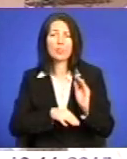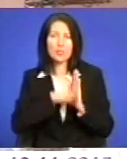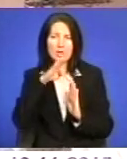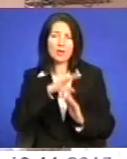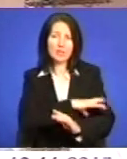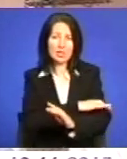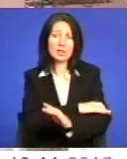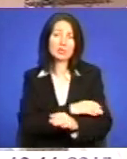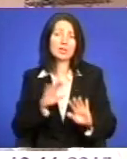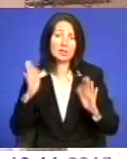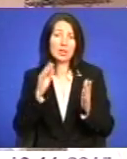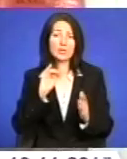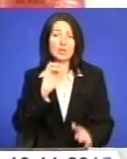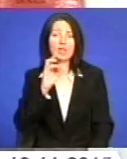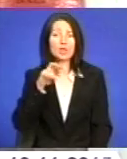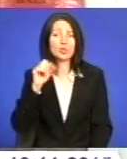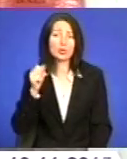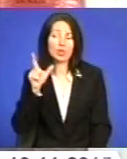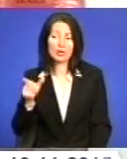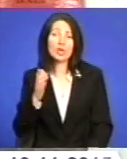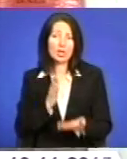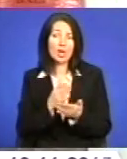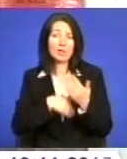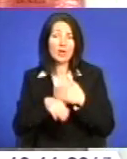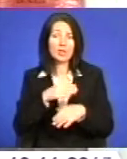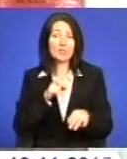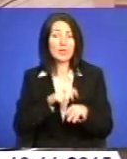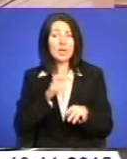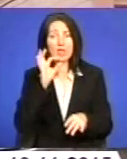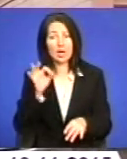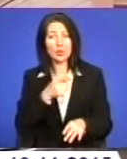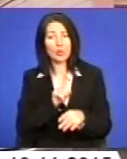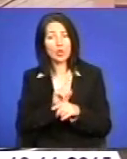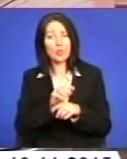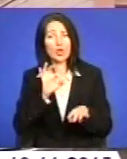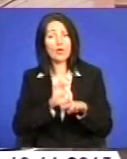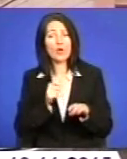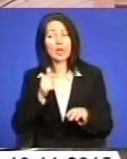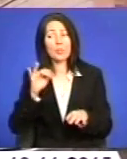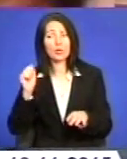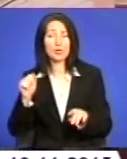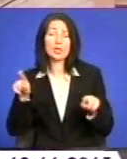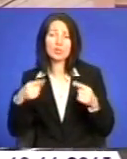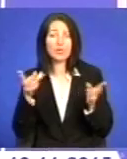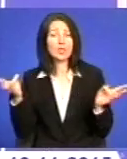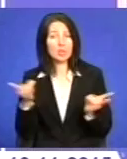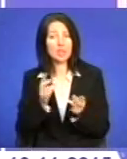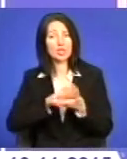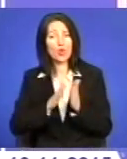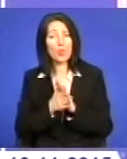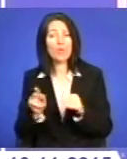людина стає інвалідом. Медичні працівники кажуть, що у Тернополі хворим на гіпертонію створені належні умови